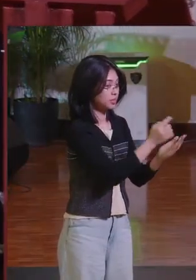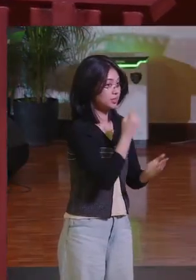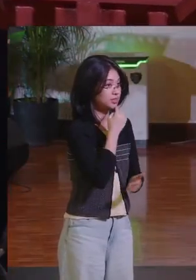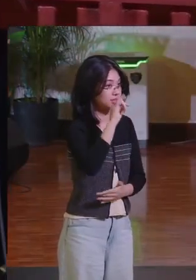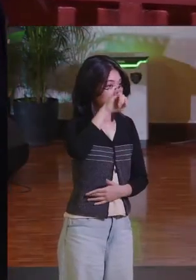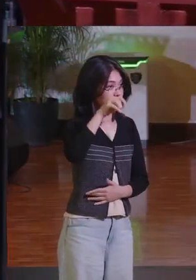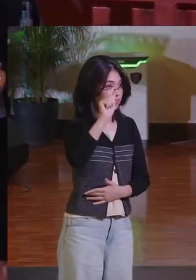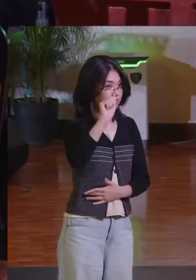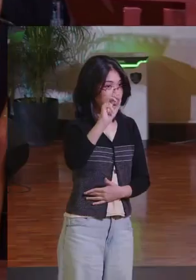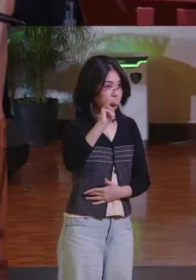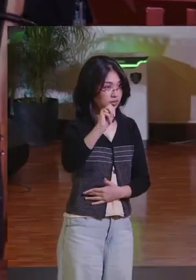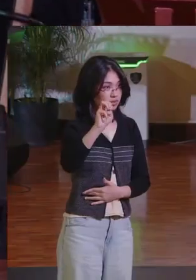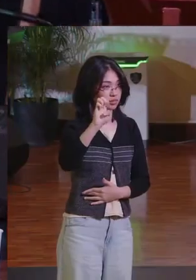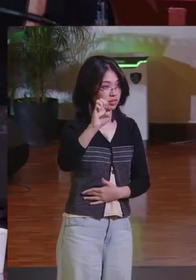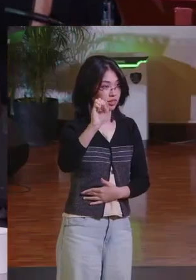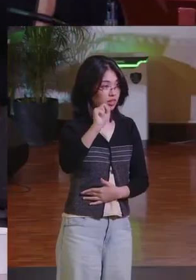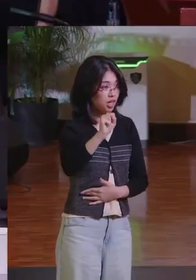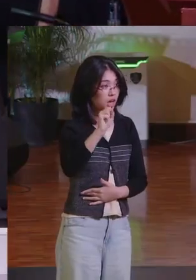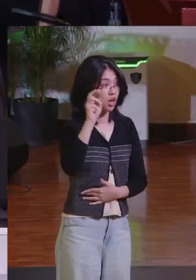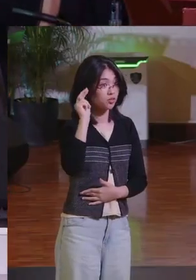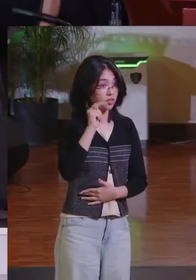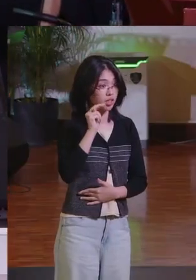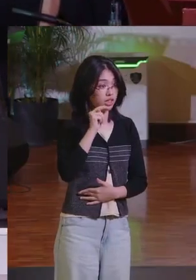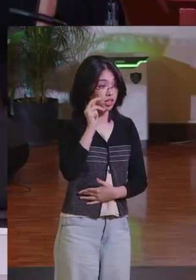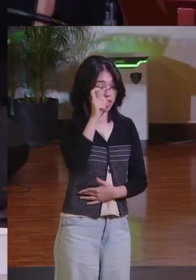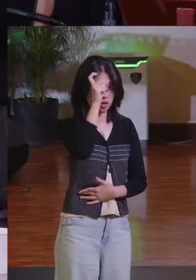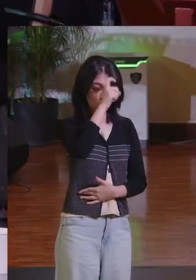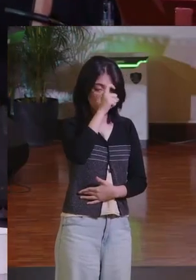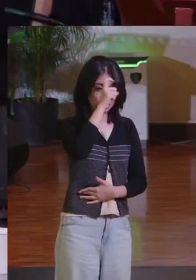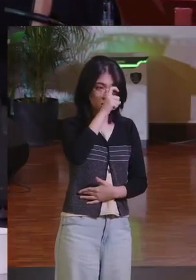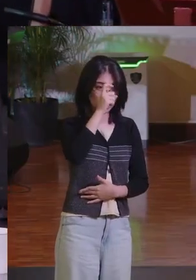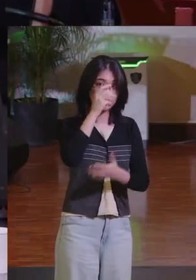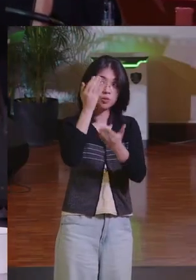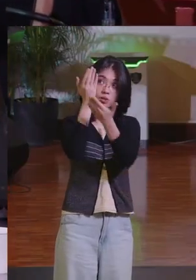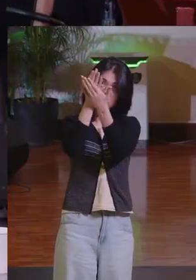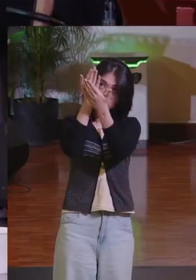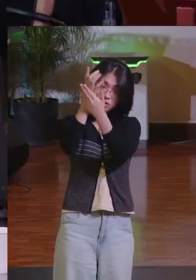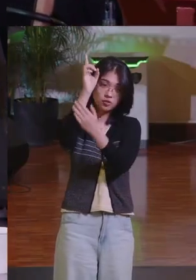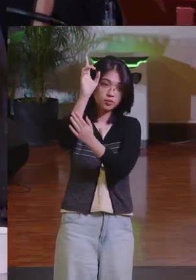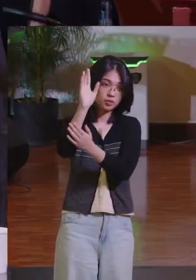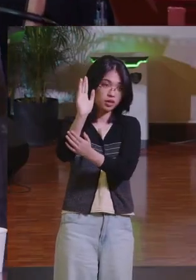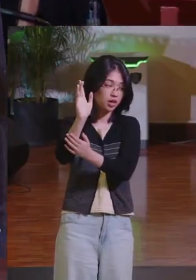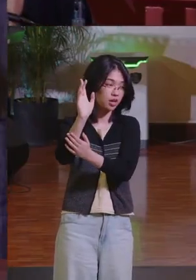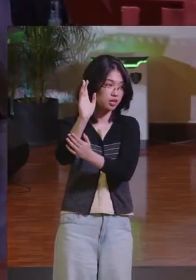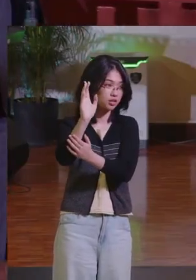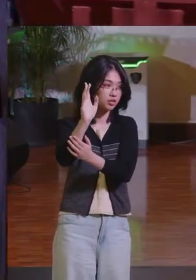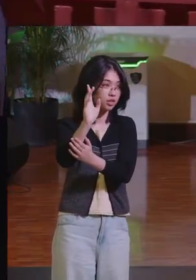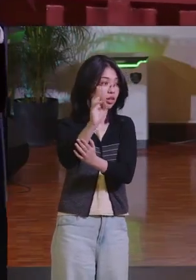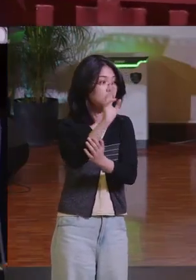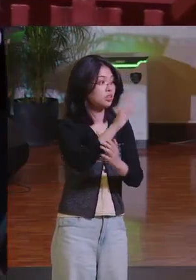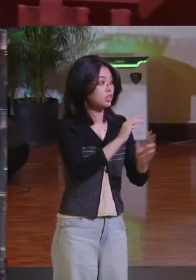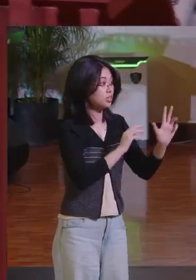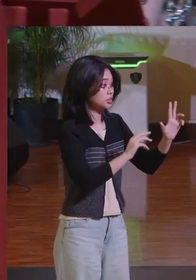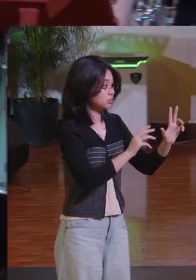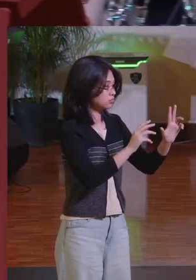Kung nangangailangan ka ng karunungan, humingi ka sa Panginoong Diyos. Ang kanyang salita. Ang number 2 po